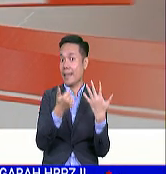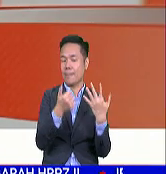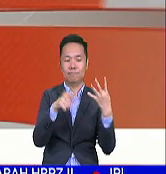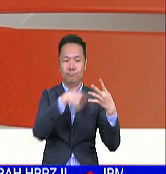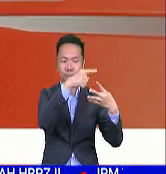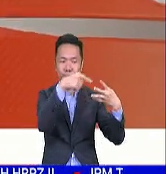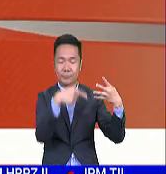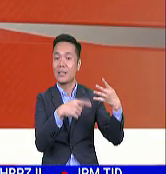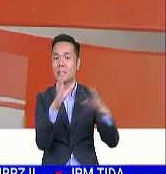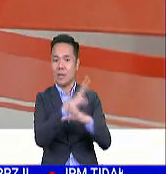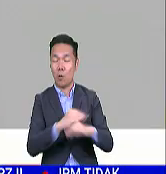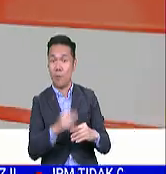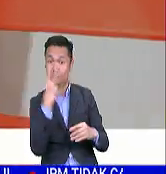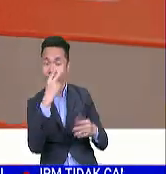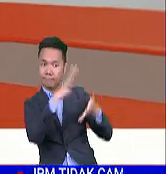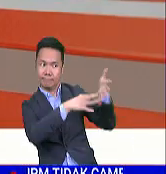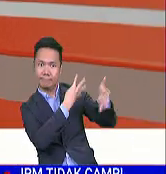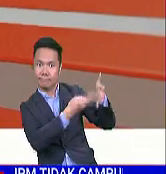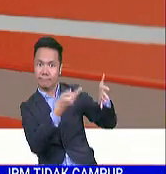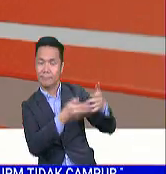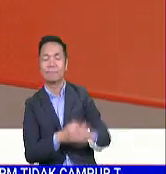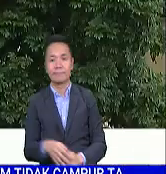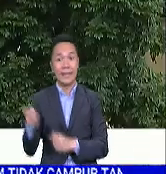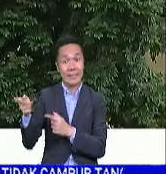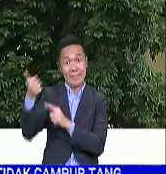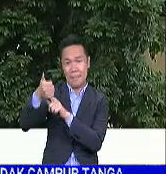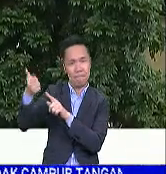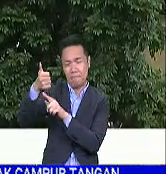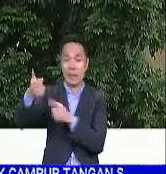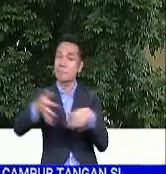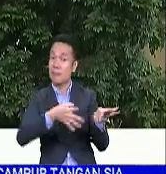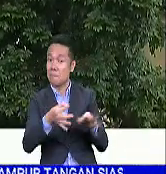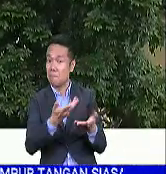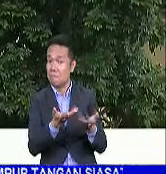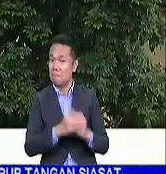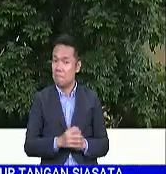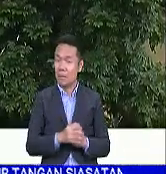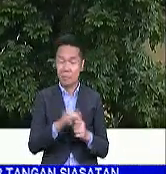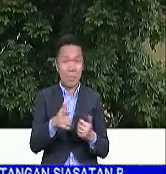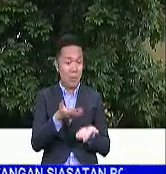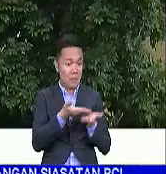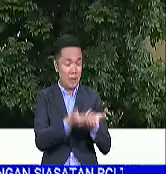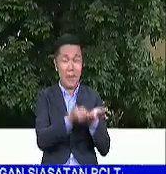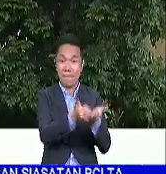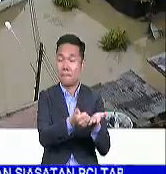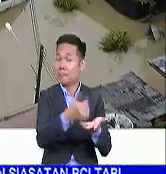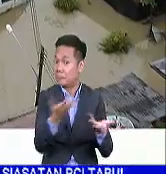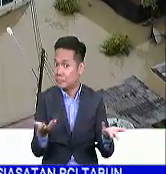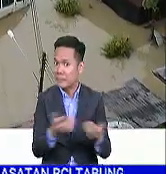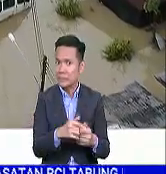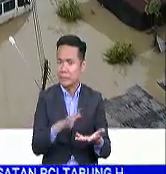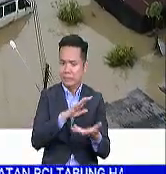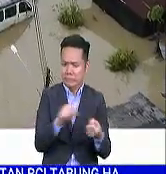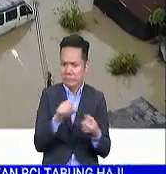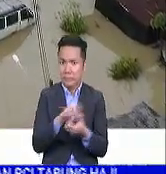di seluruh Sarawak. Dalam pada itu, Dato' Khairuddin menambah jabatan itu juga terlibat dengan misi bantuan kemanusiaan dan